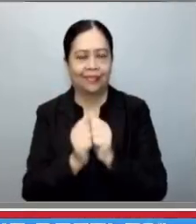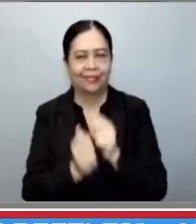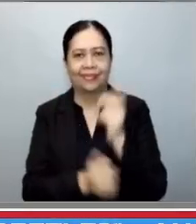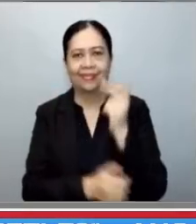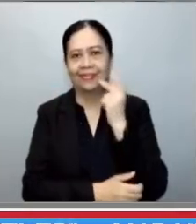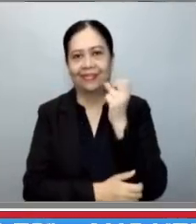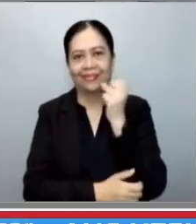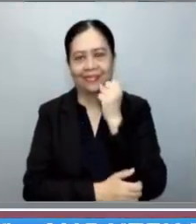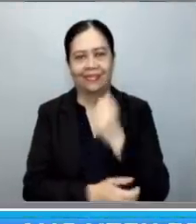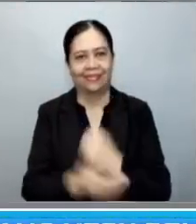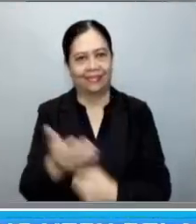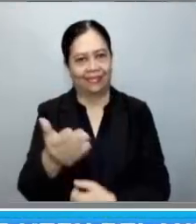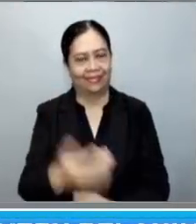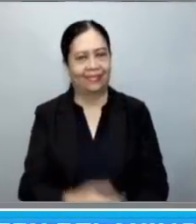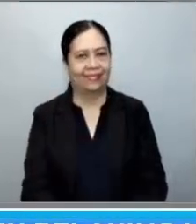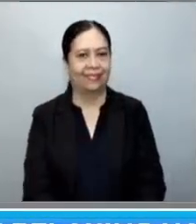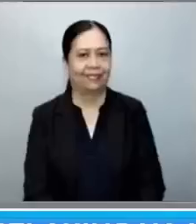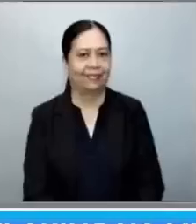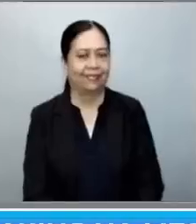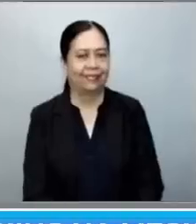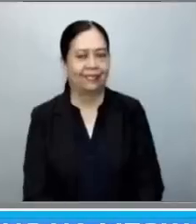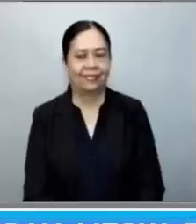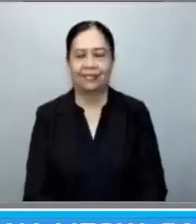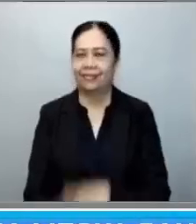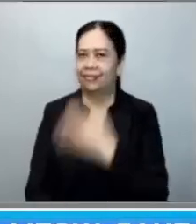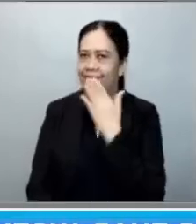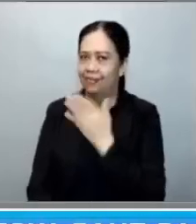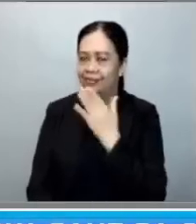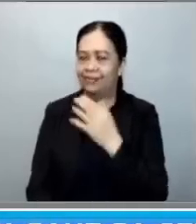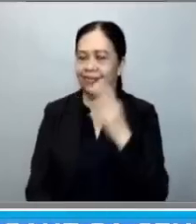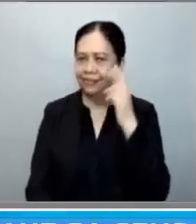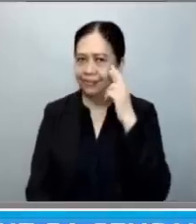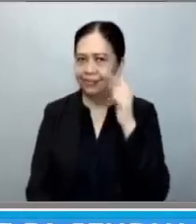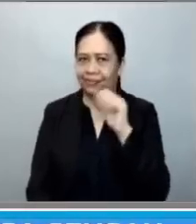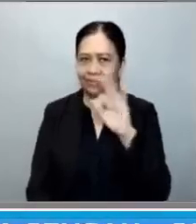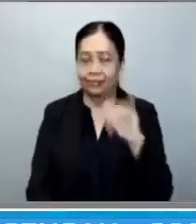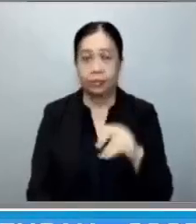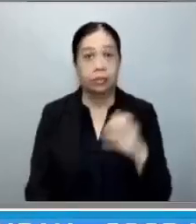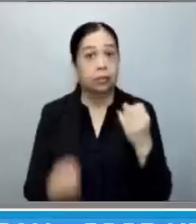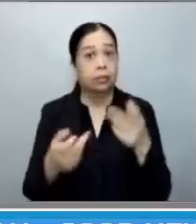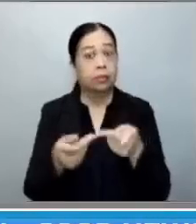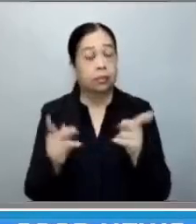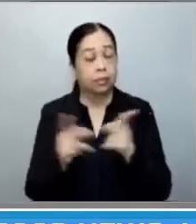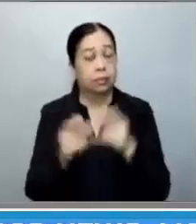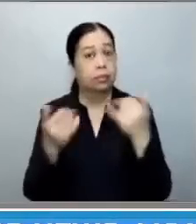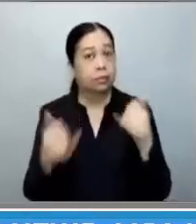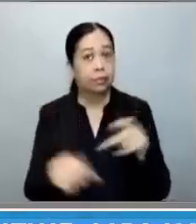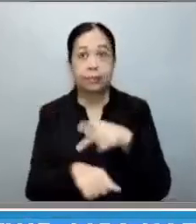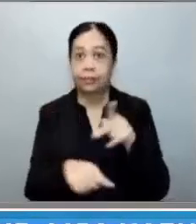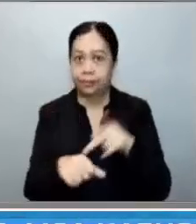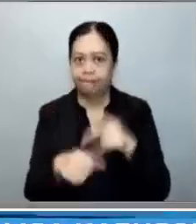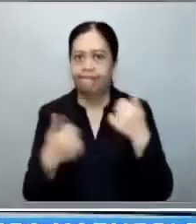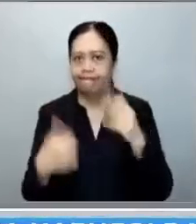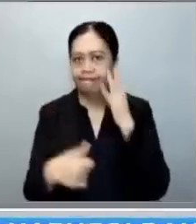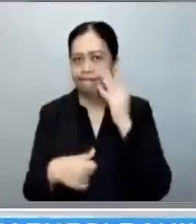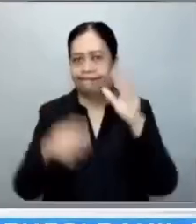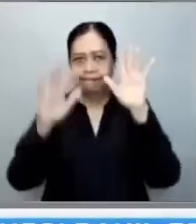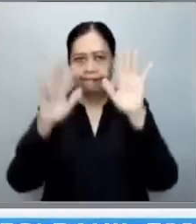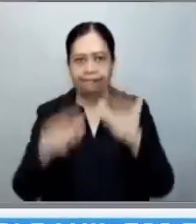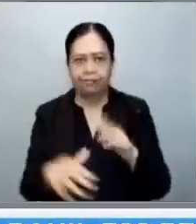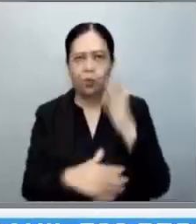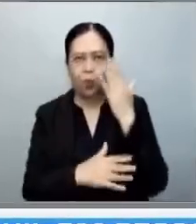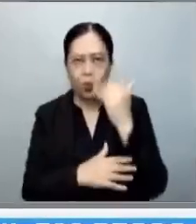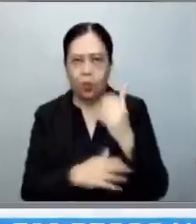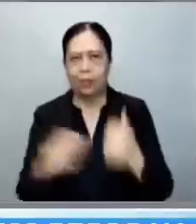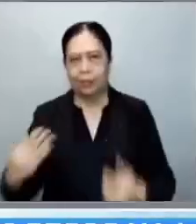Katrina? Salamat Rafi. Mga kapuso, maraming lugar pa rin sa bansa ang uulanin dahil sa hanging